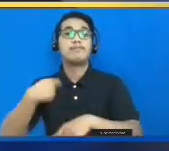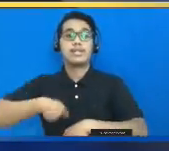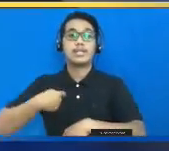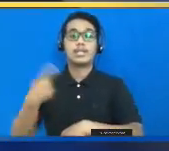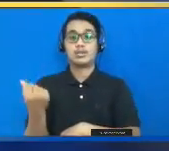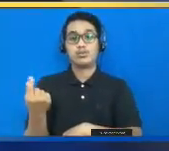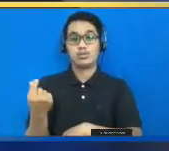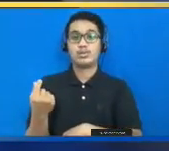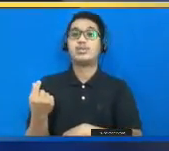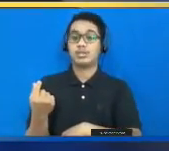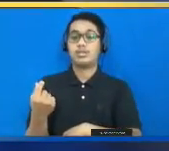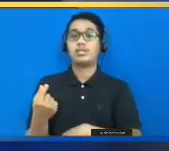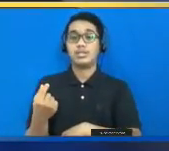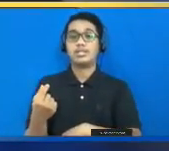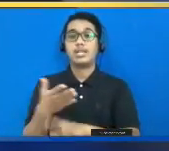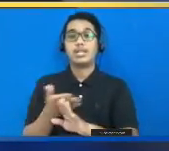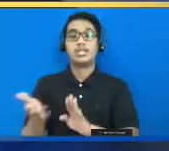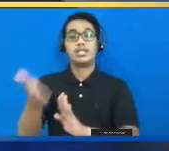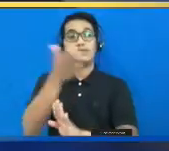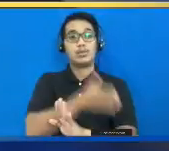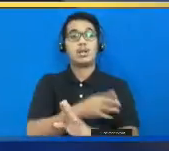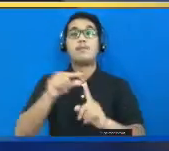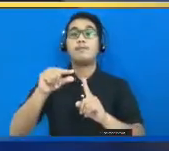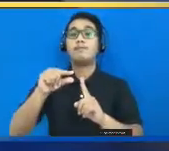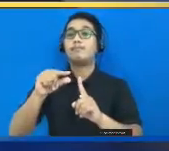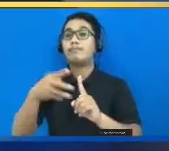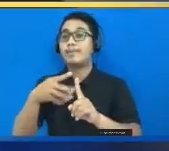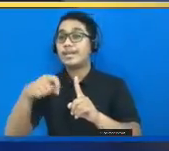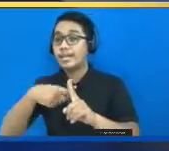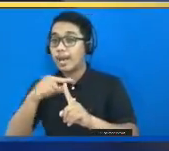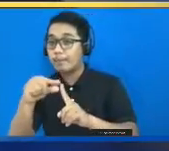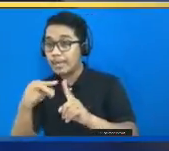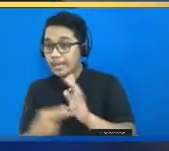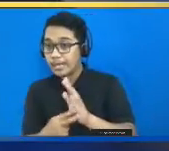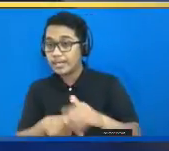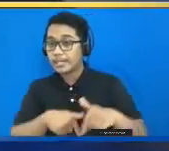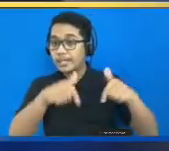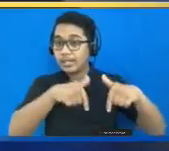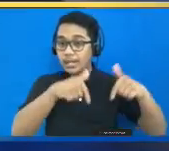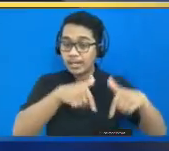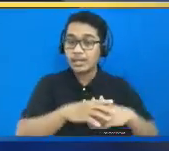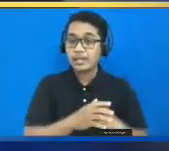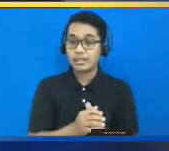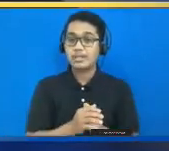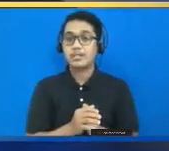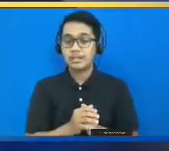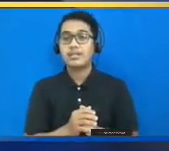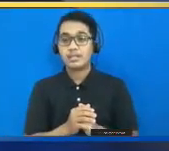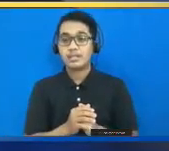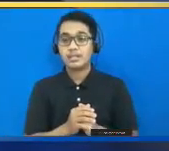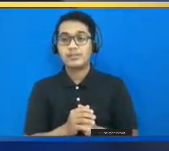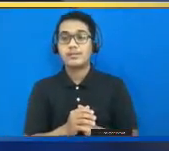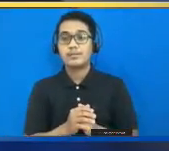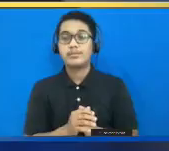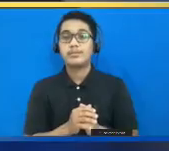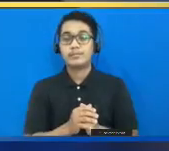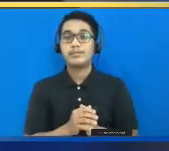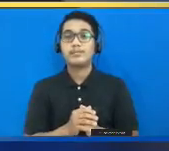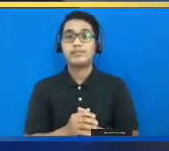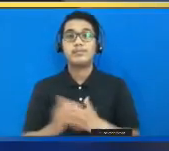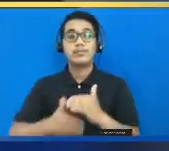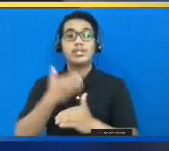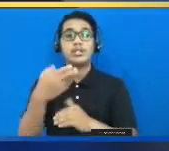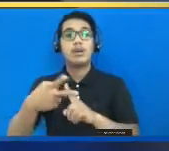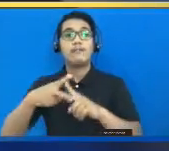Indonesia dan sebelumnya kepala bkpm kemudian juga saat ini menjabat bagi ke folder crack or research Institute kemudian ada Pak